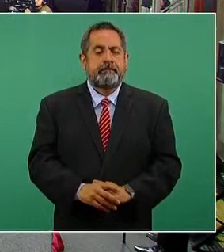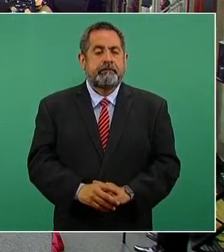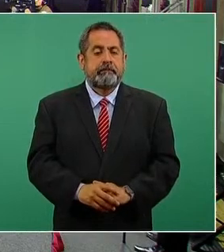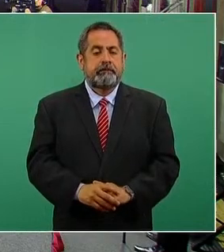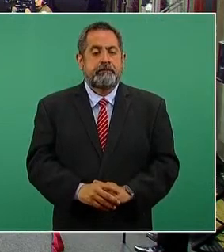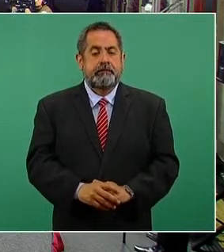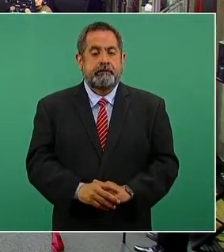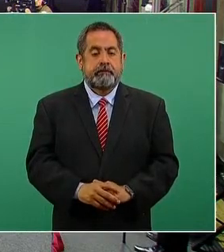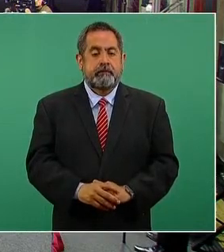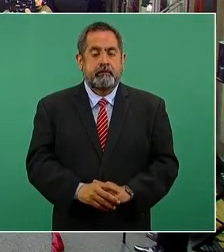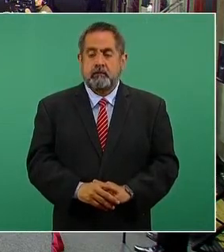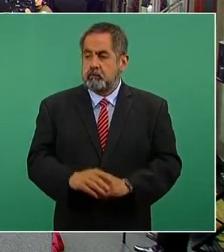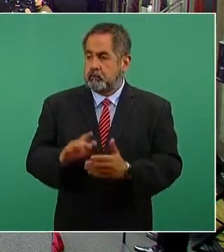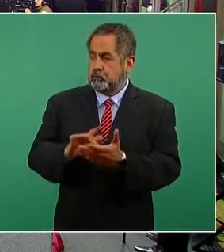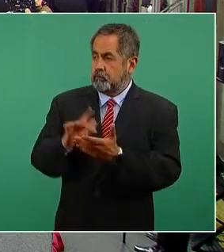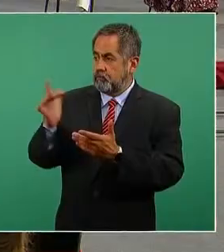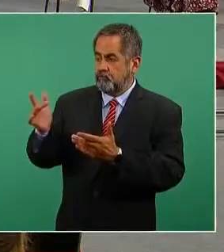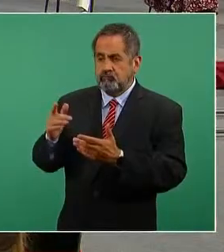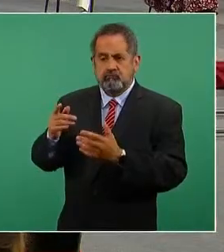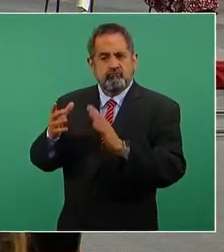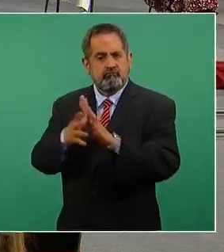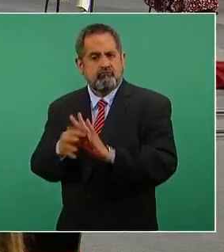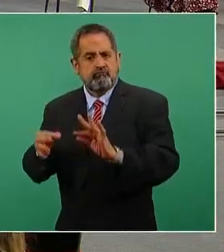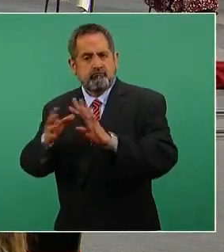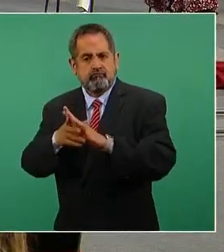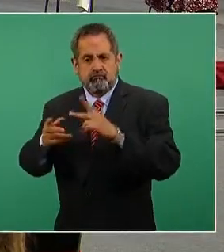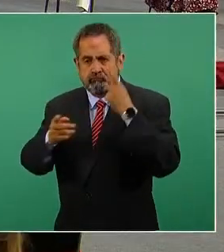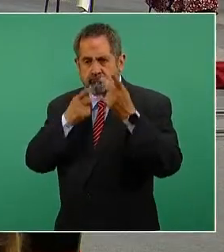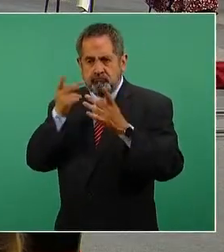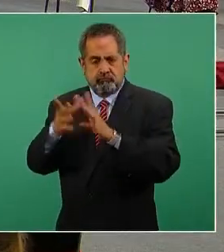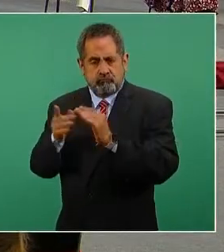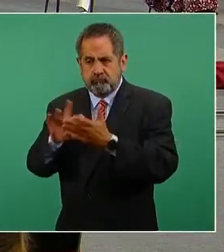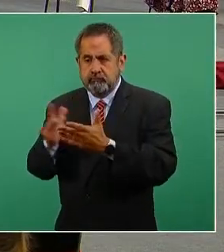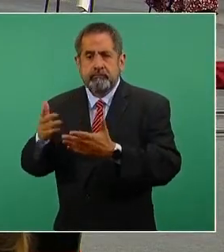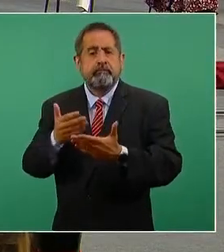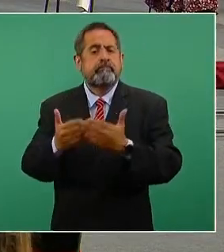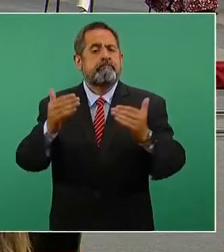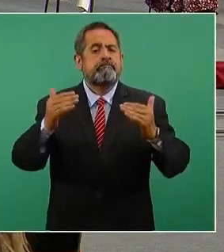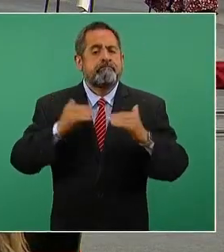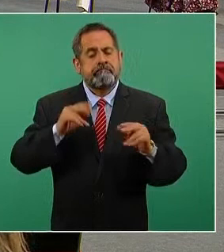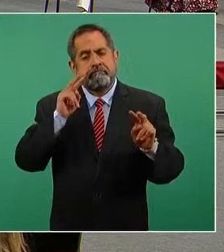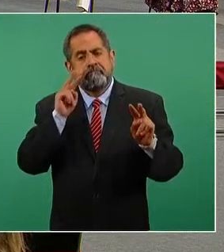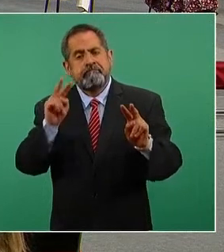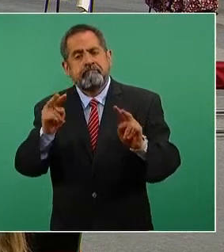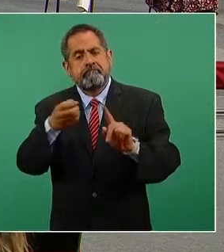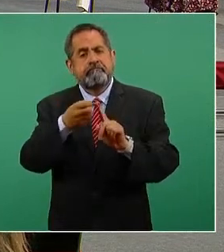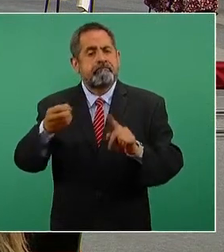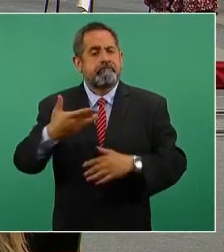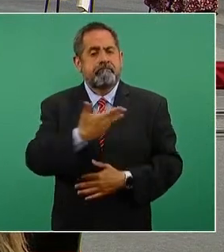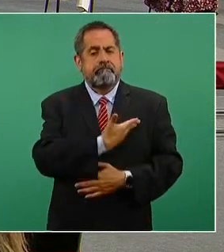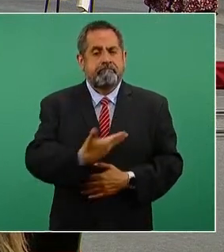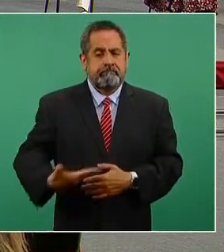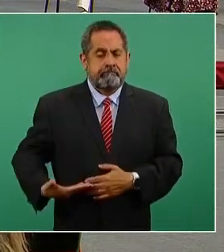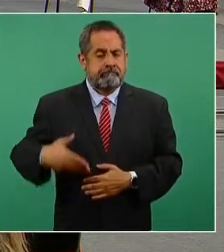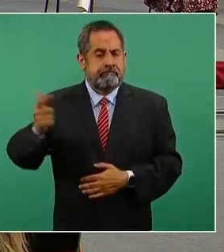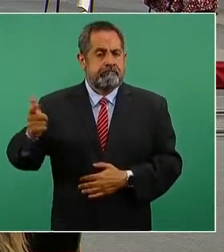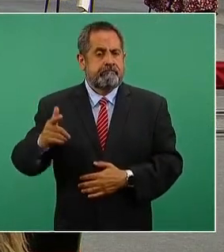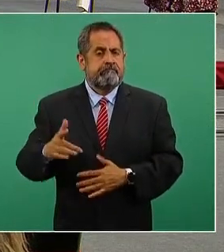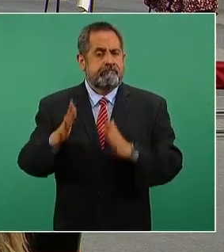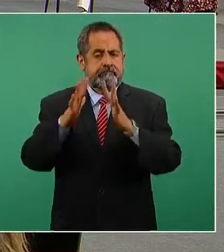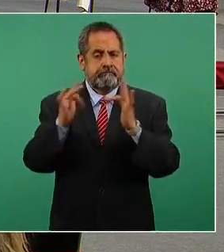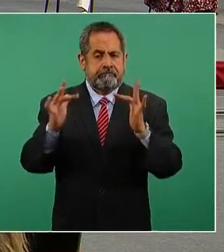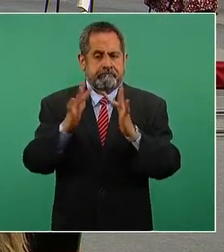Muchas gracias, Tomsile, por tus alentadoras palabras. Y ahora vamos a escuchar al presidente de la República